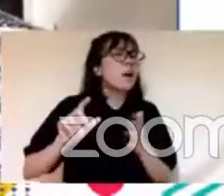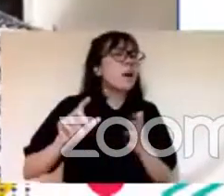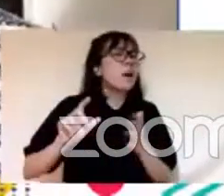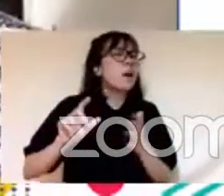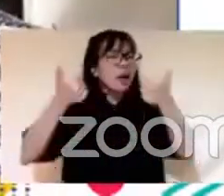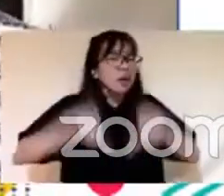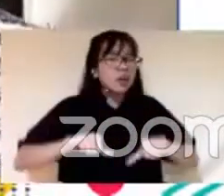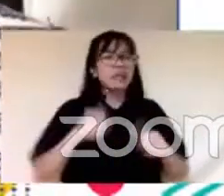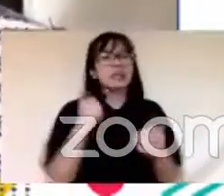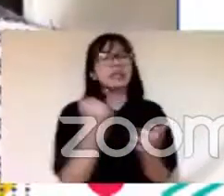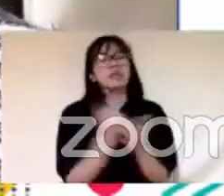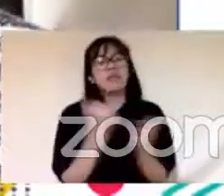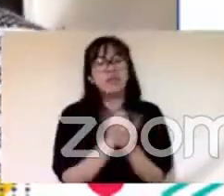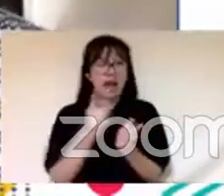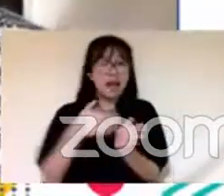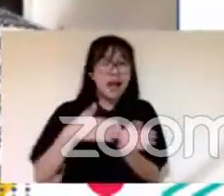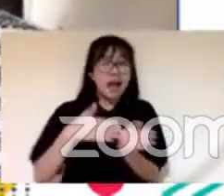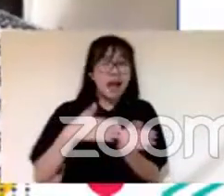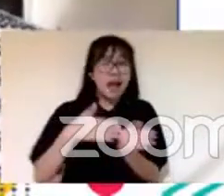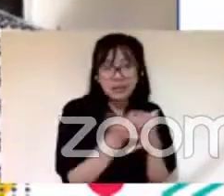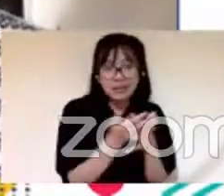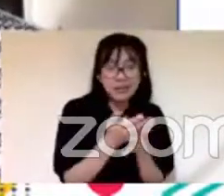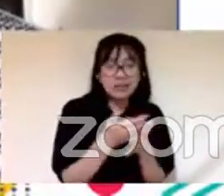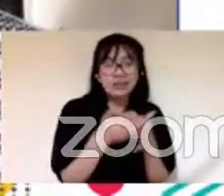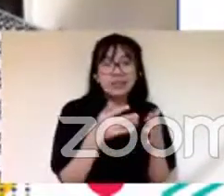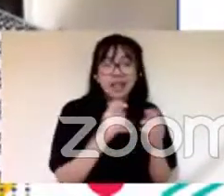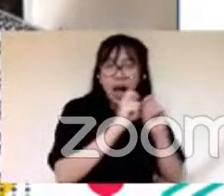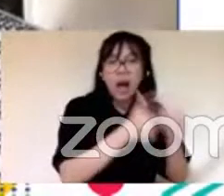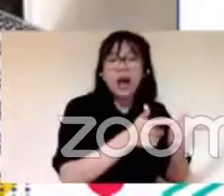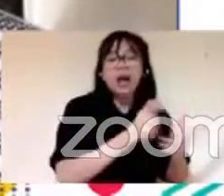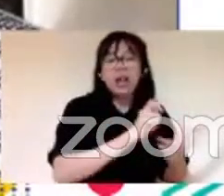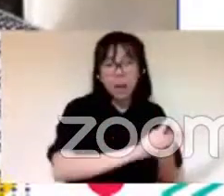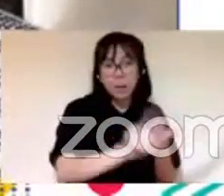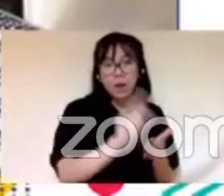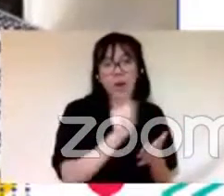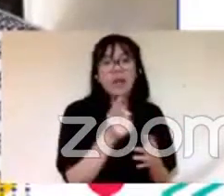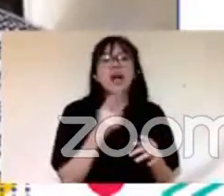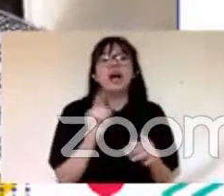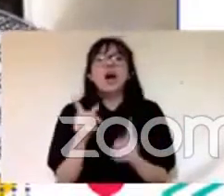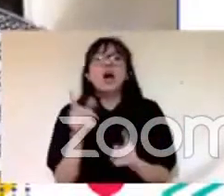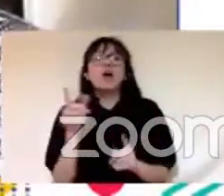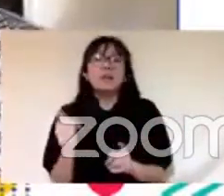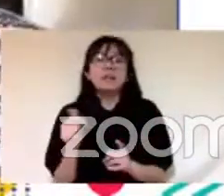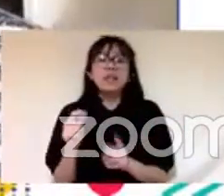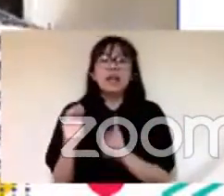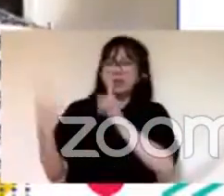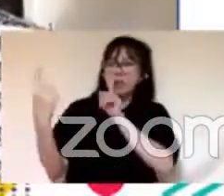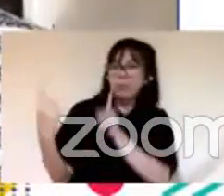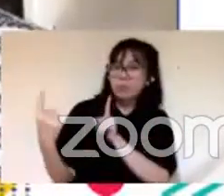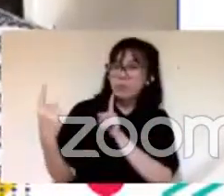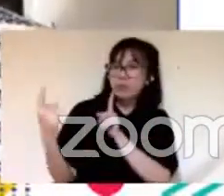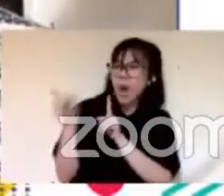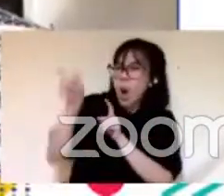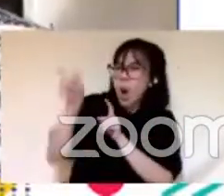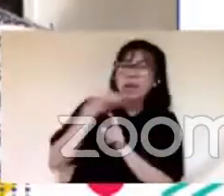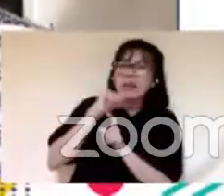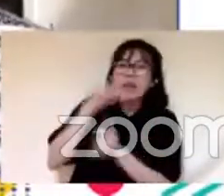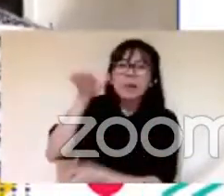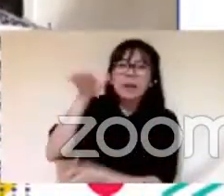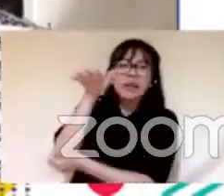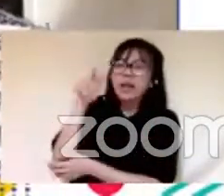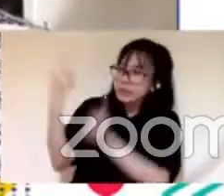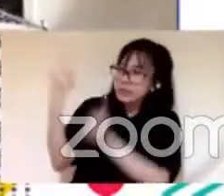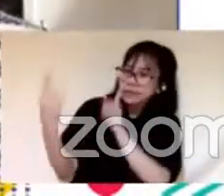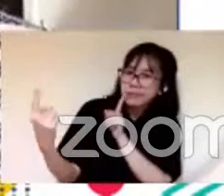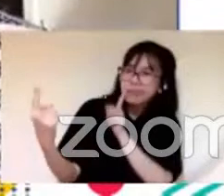jalurnya. Jadi menurut saya kalau bisa pendekatan personal, dialogis, apalagi kalau